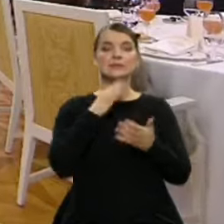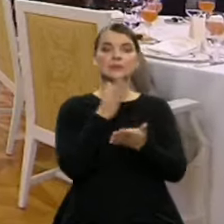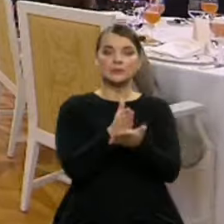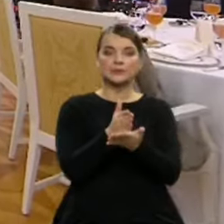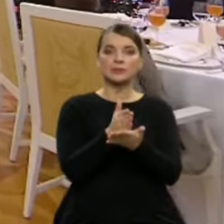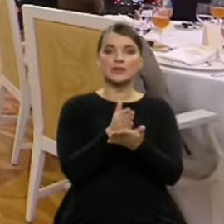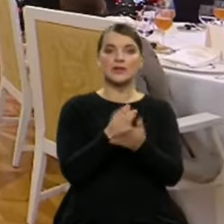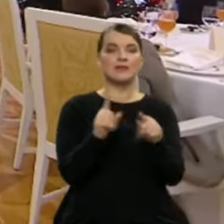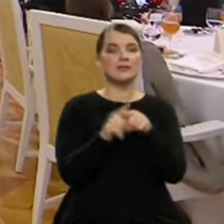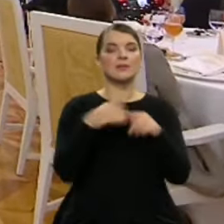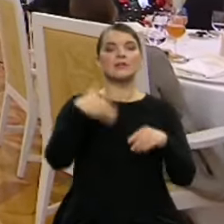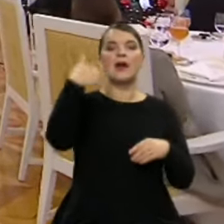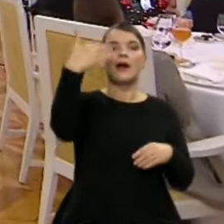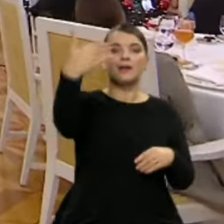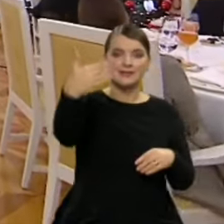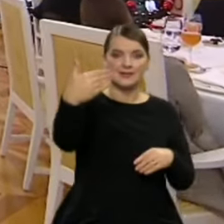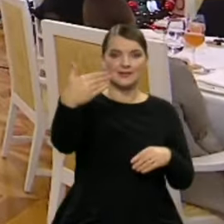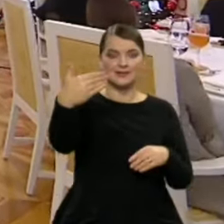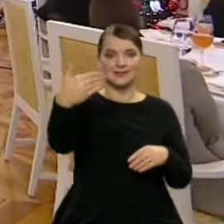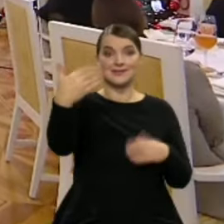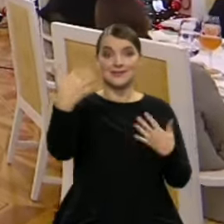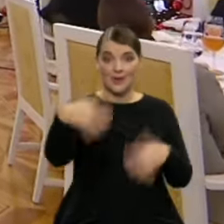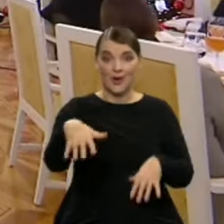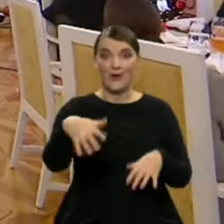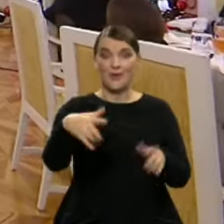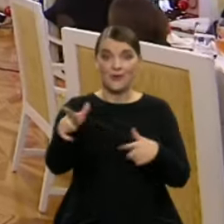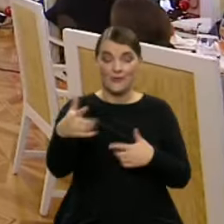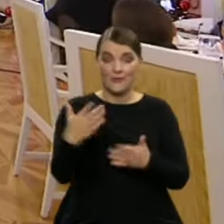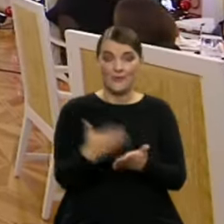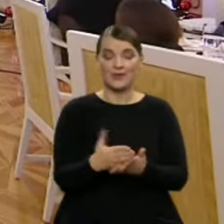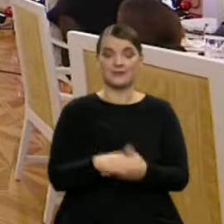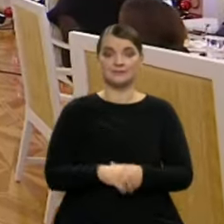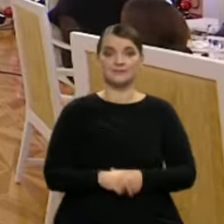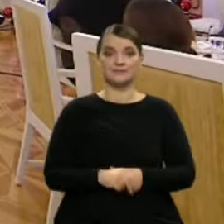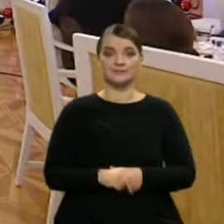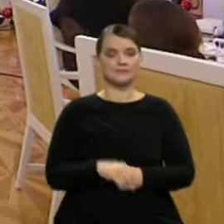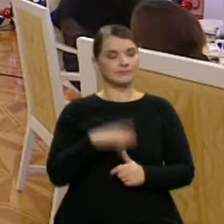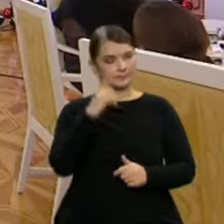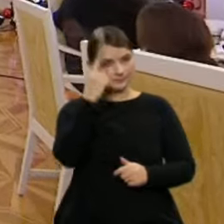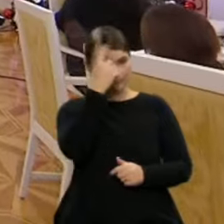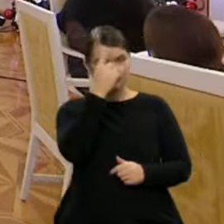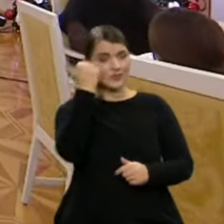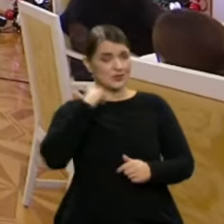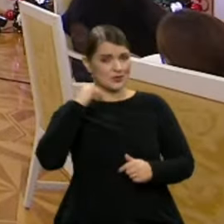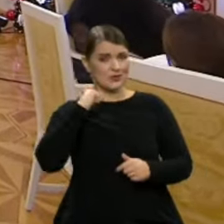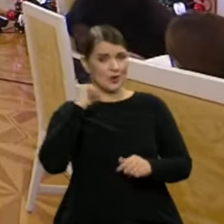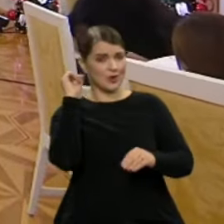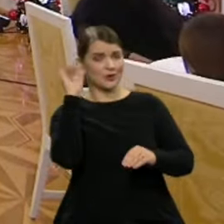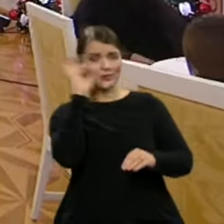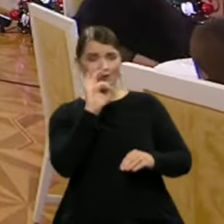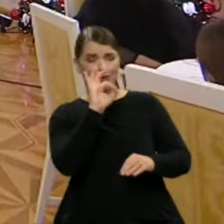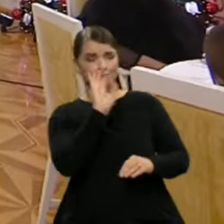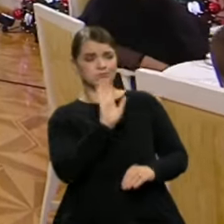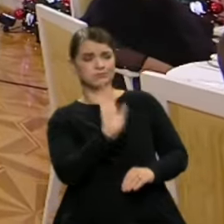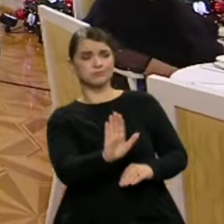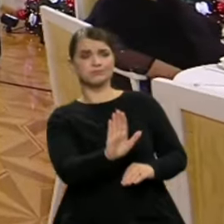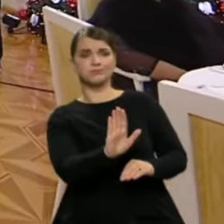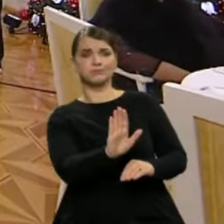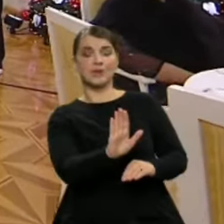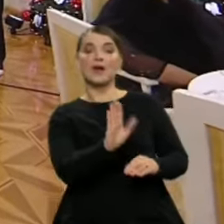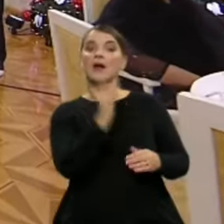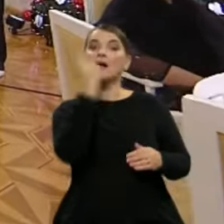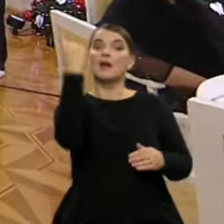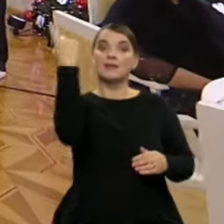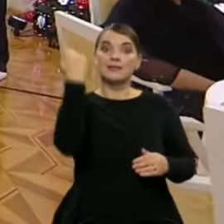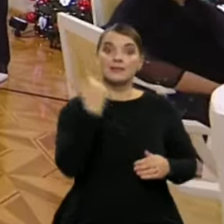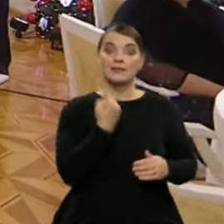numatytą ateitį. Tai autentiškiausia žmogaus interpretacija. Šito mumyse esančio dieviškumo